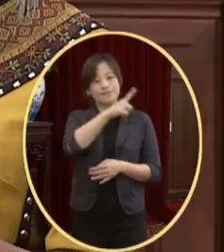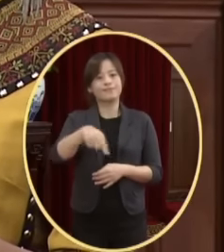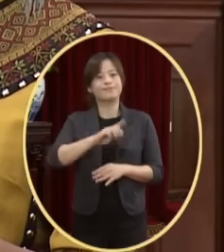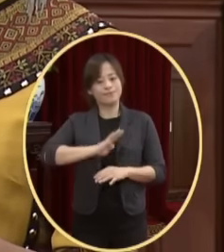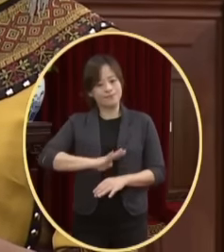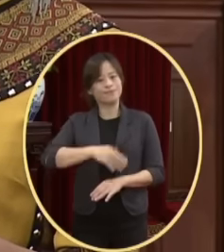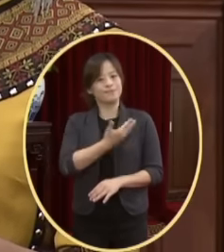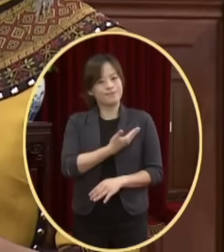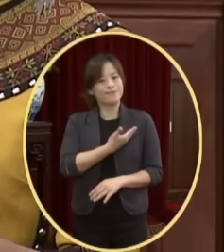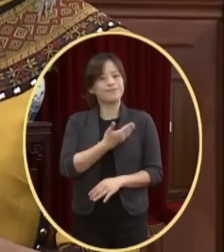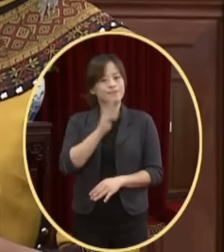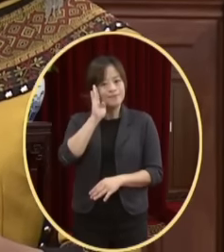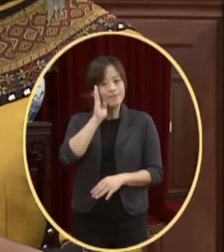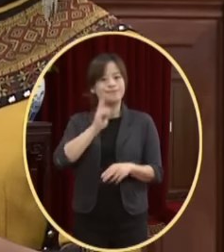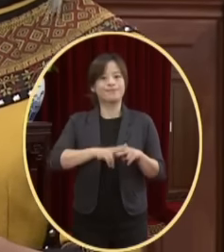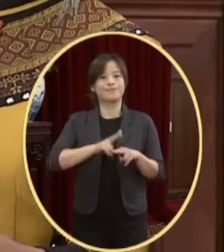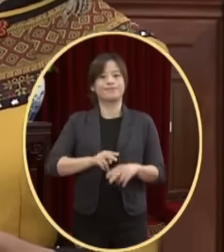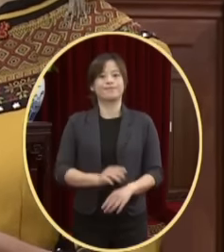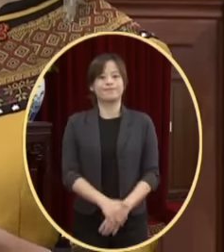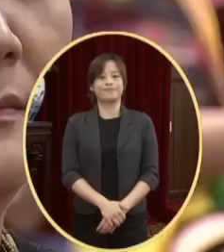先在现场再稍后片刻。